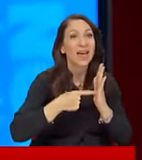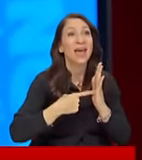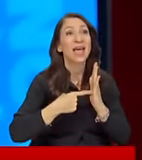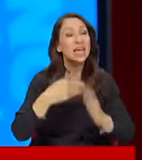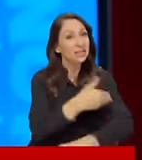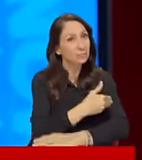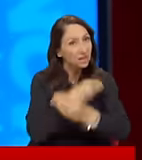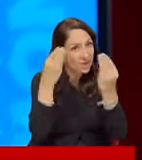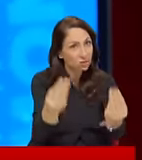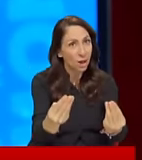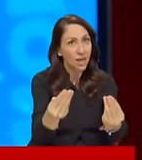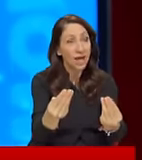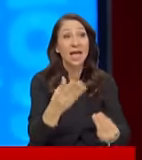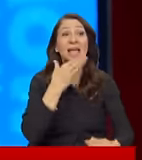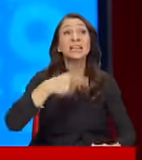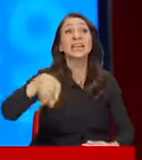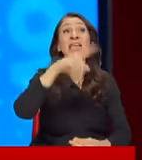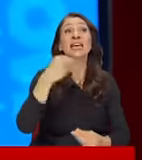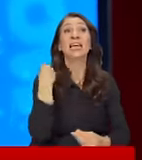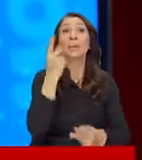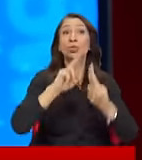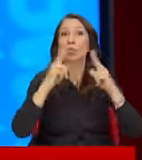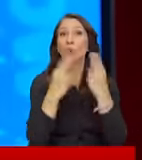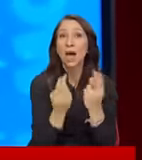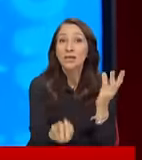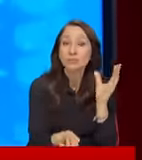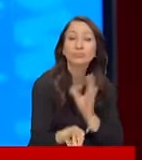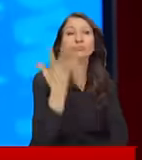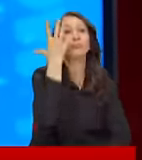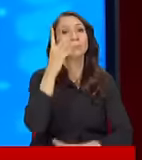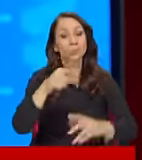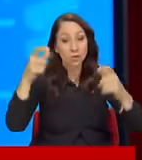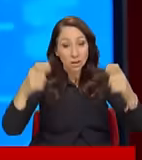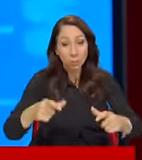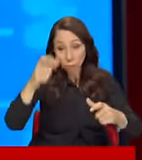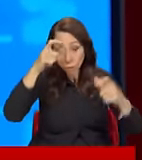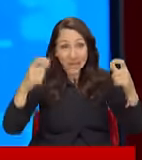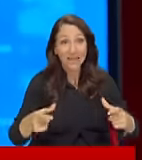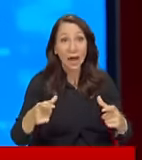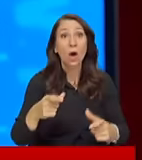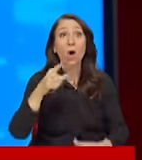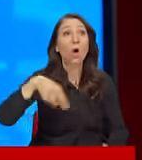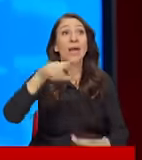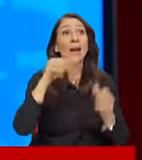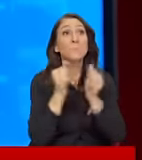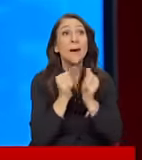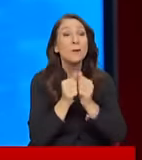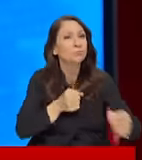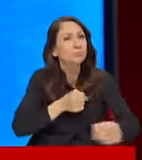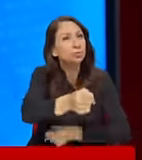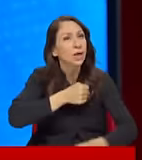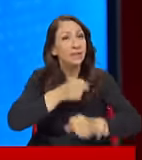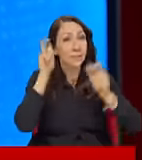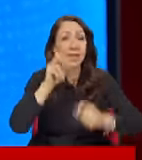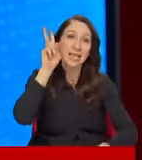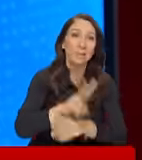ideallerine hizmet edeceğimi ve gençlerle yeni bir dünya kurma konusunda bu şehirde, bu ülkede onlarla beraber mücadele